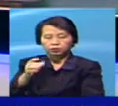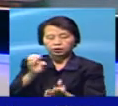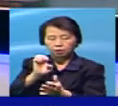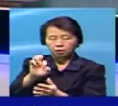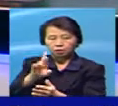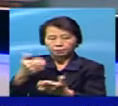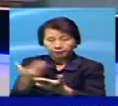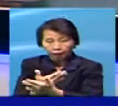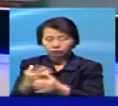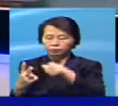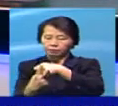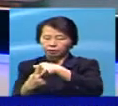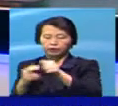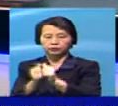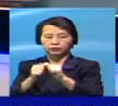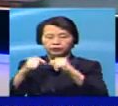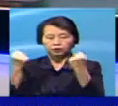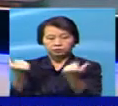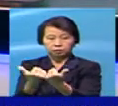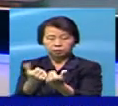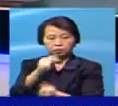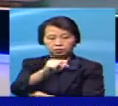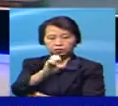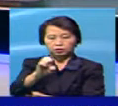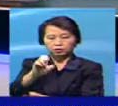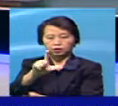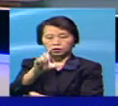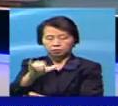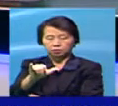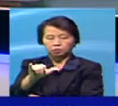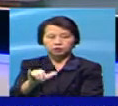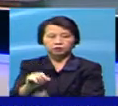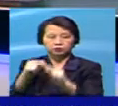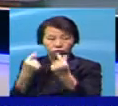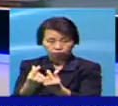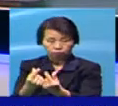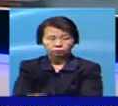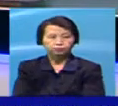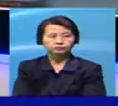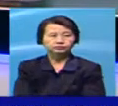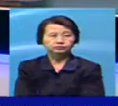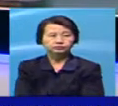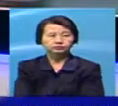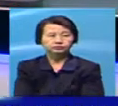baharu Proton bersama syarikat automotif China Zhejiang Jili Holding Group Corporation Limited.